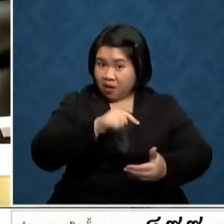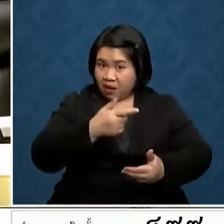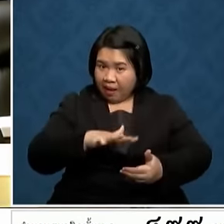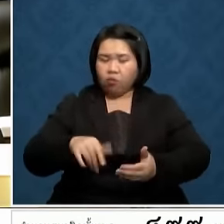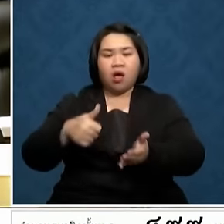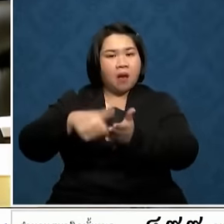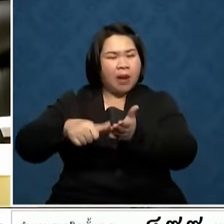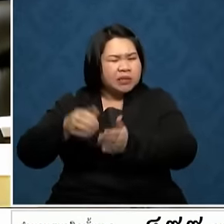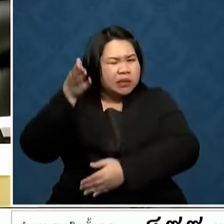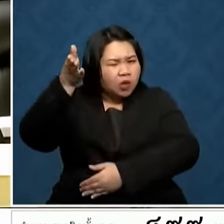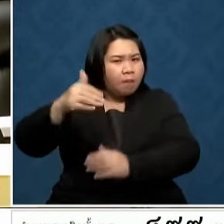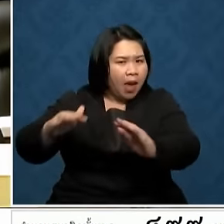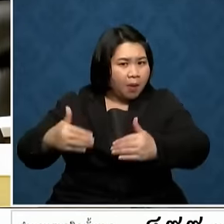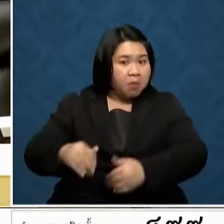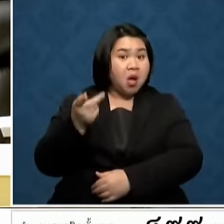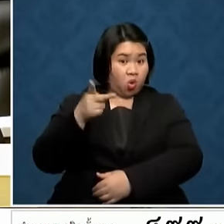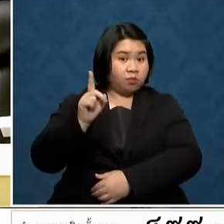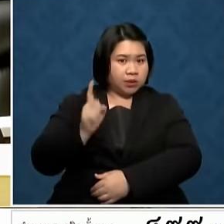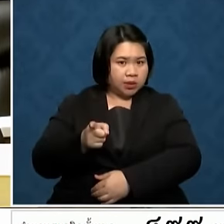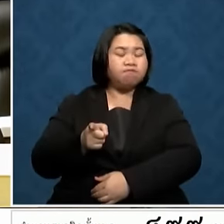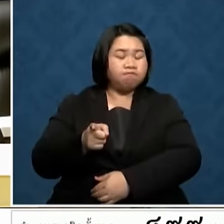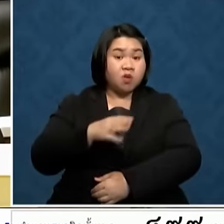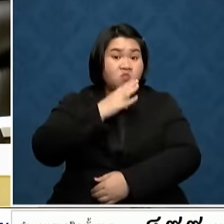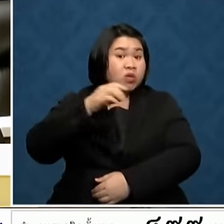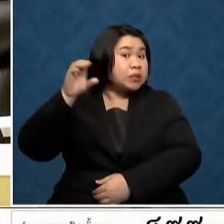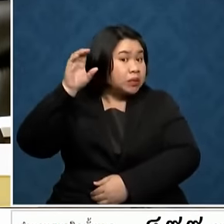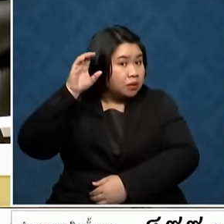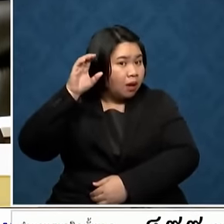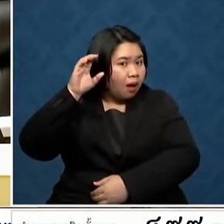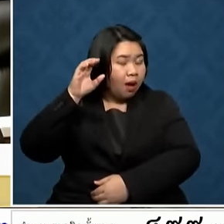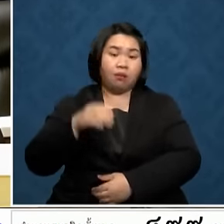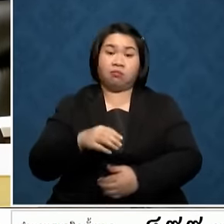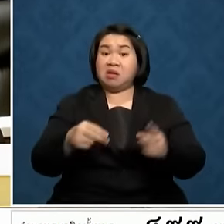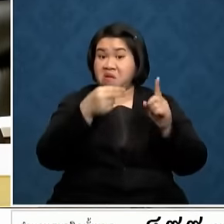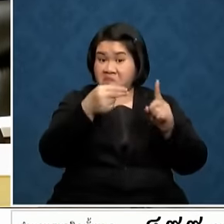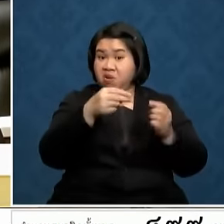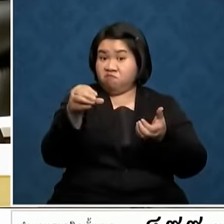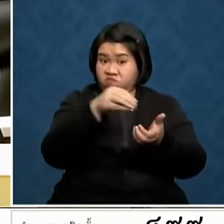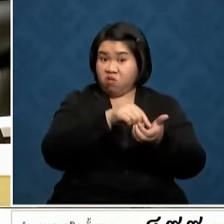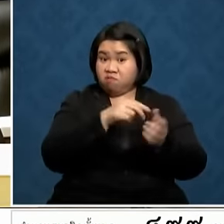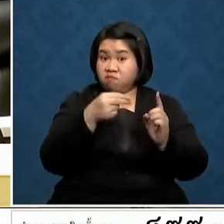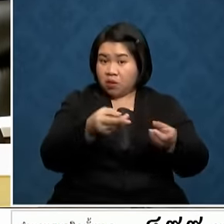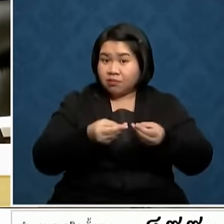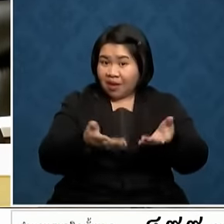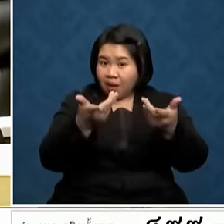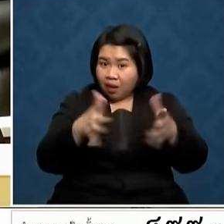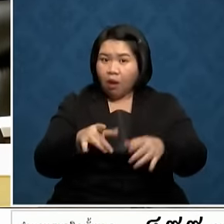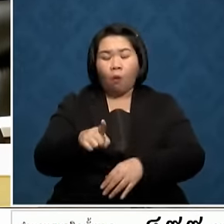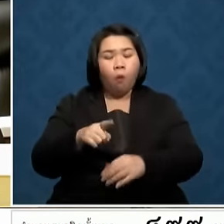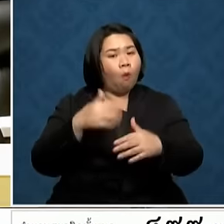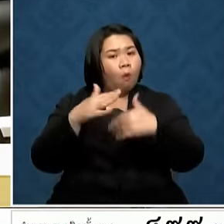ากพาศรพนประชาชใฐานาคตอย่ควมค่าทสุดถ้ทงเชอจ วา นยบาย Digital Wallet จะเป็ทางรอดสำหรบประชาชและประเทศ